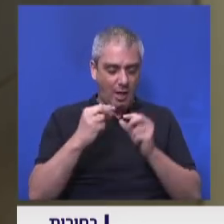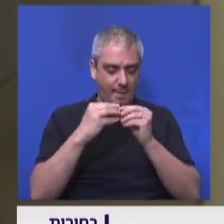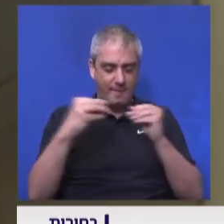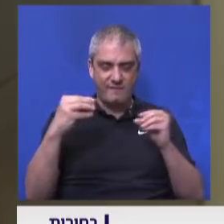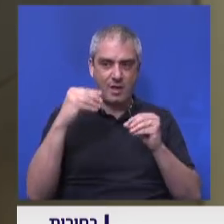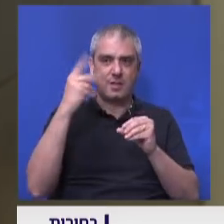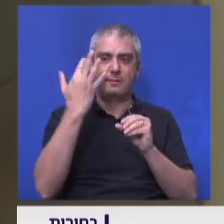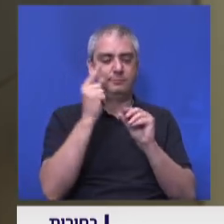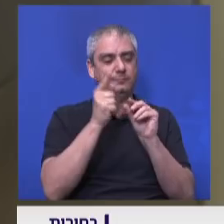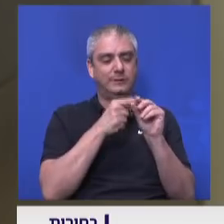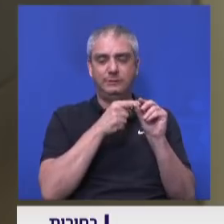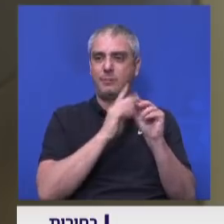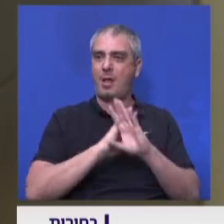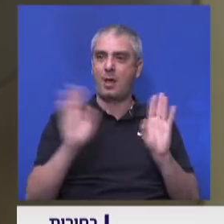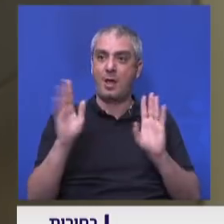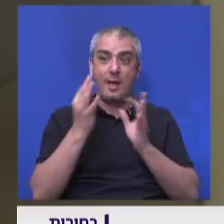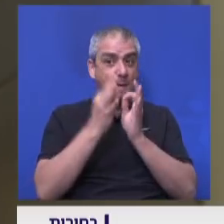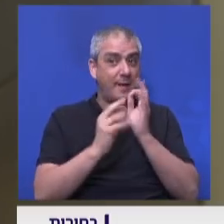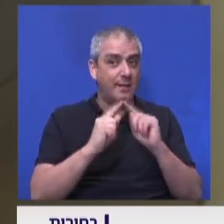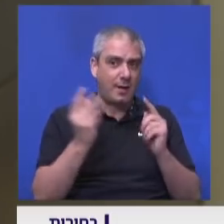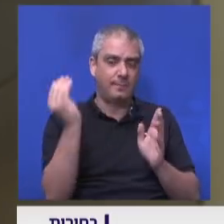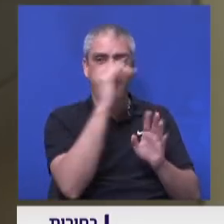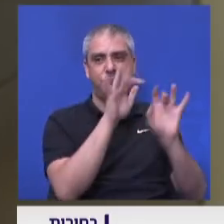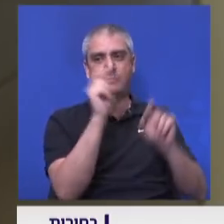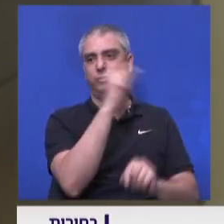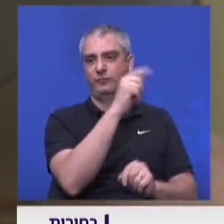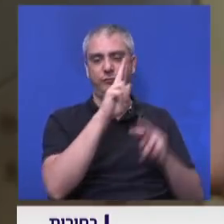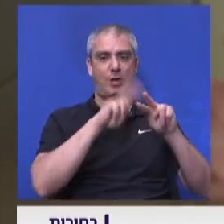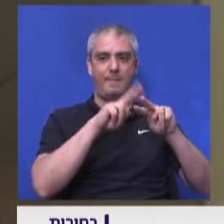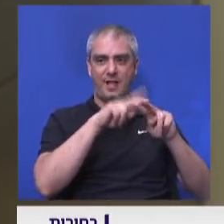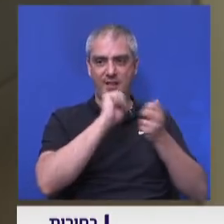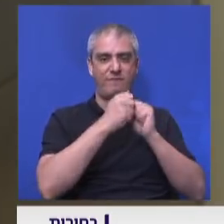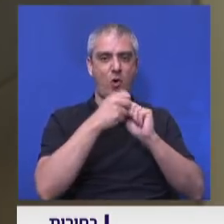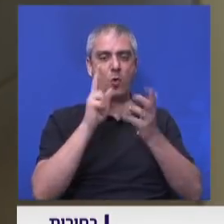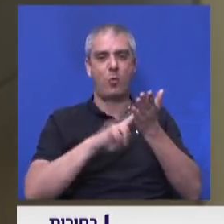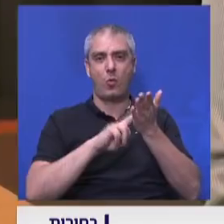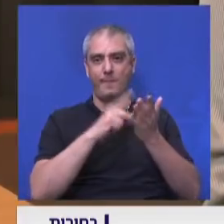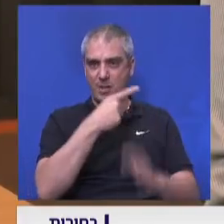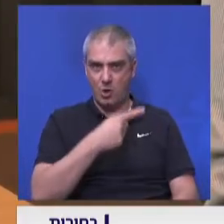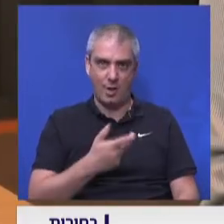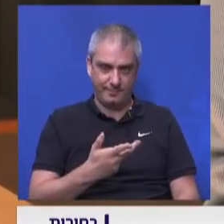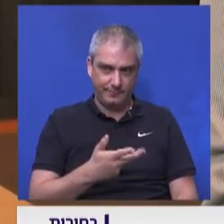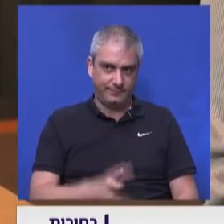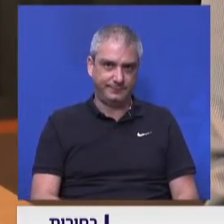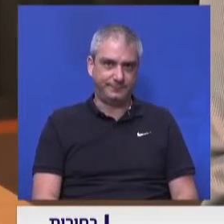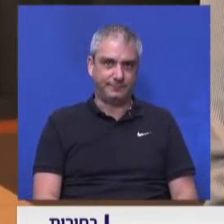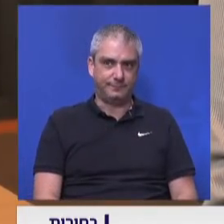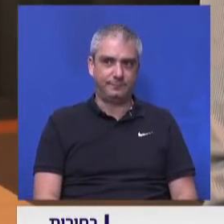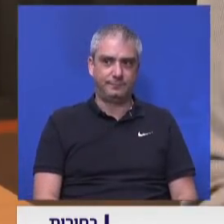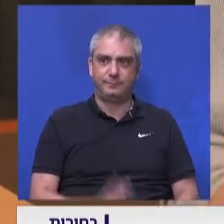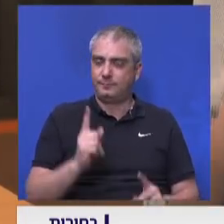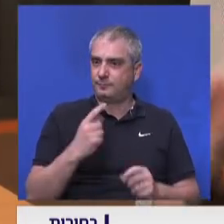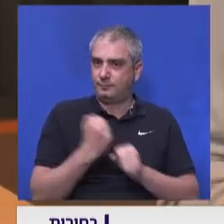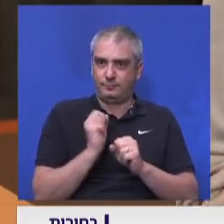סידורי. הפרטים האחרים נמצאים במחשבים של מד"א ושל קופות החולים. אבל בפועל אנחנו כן מגלים